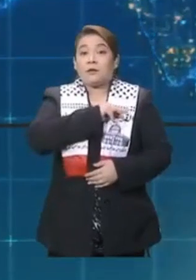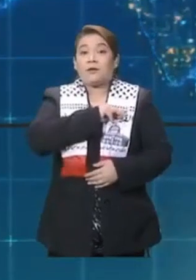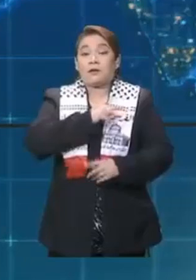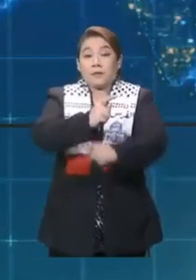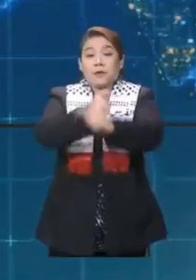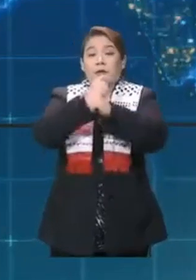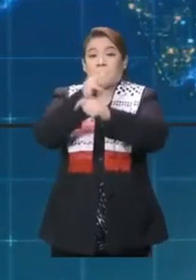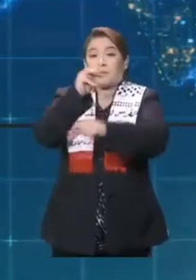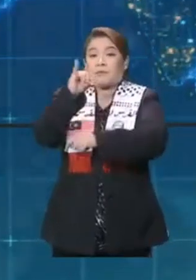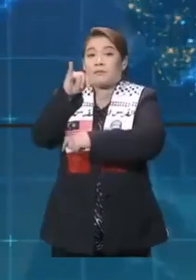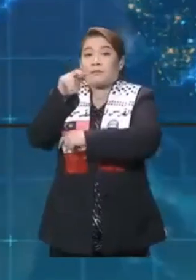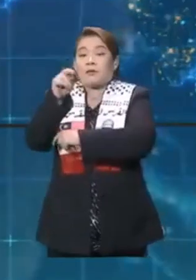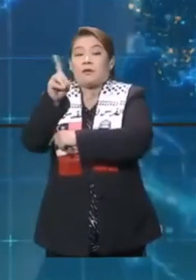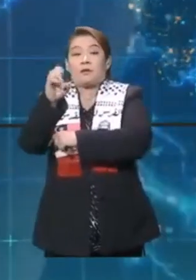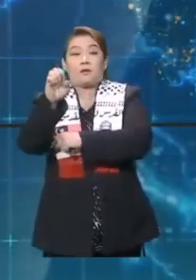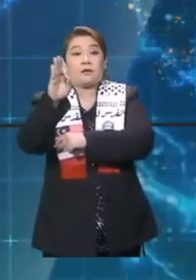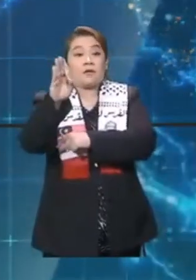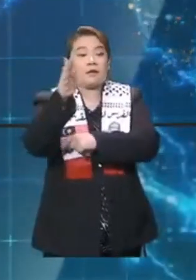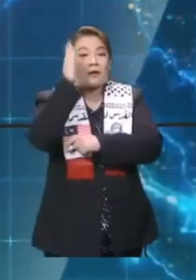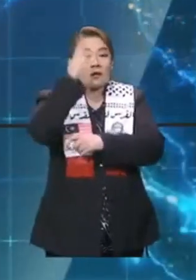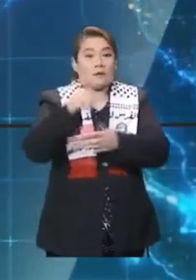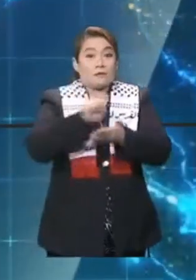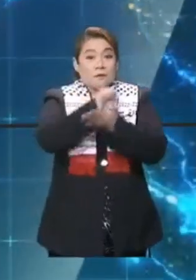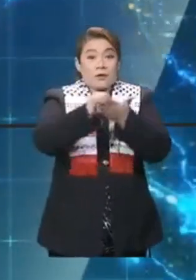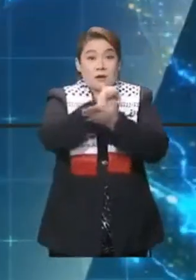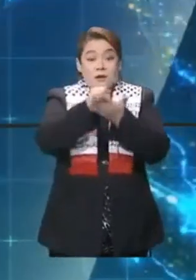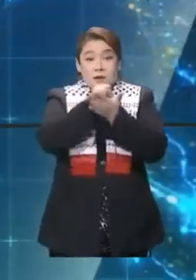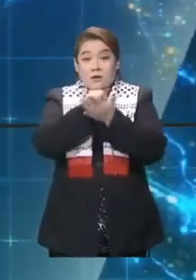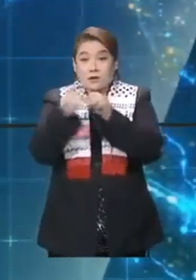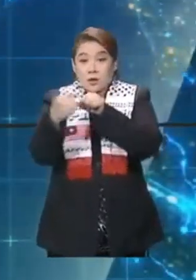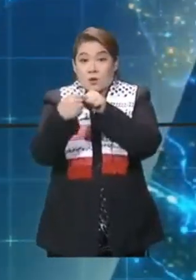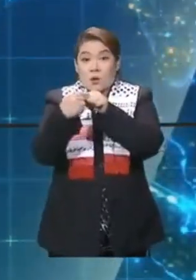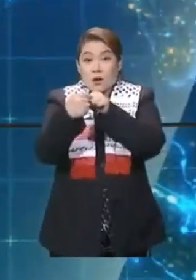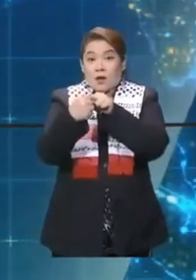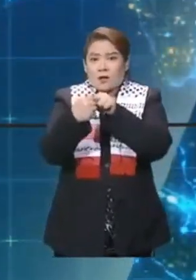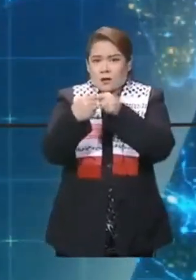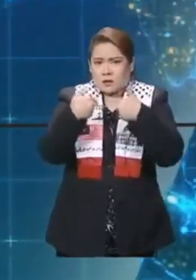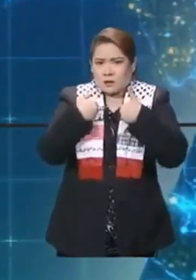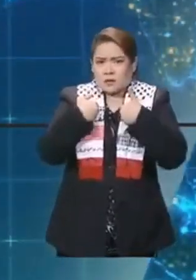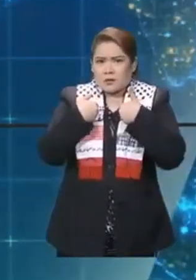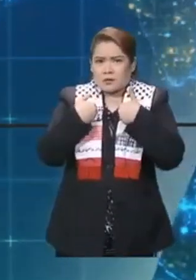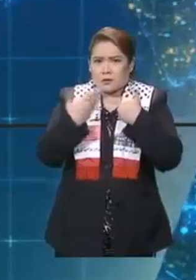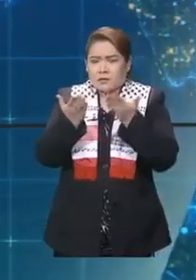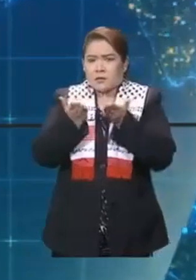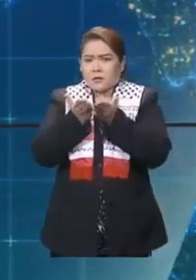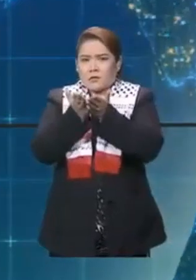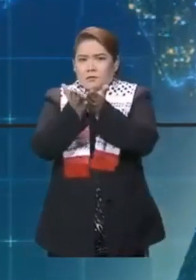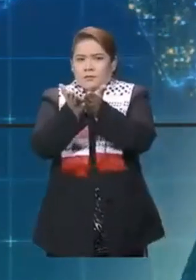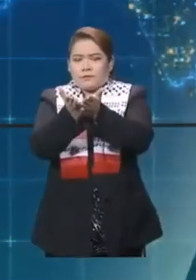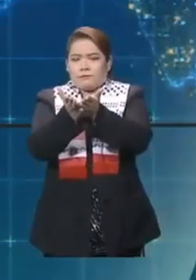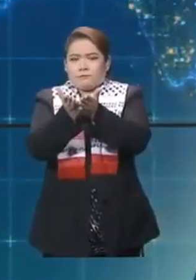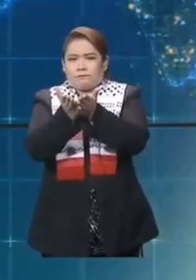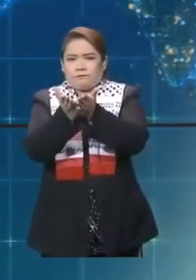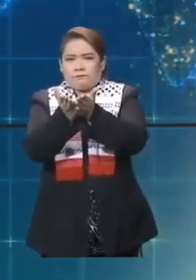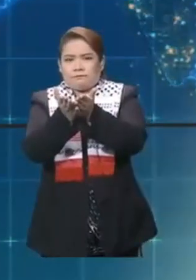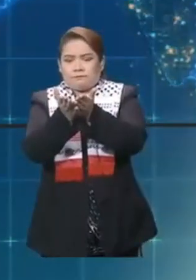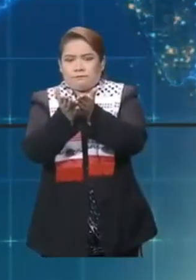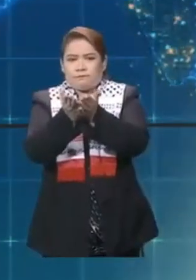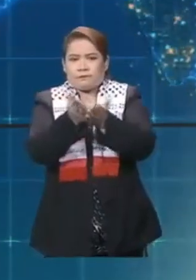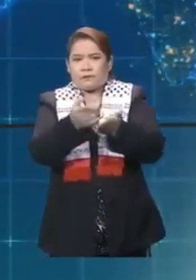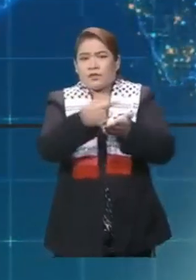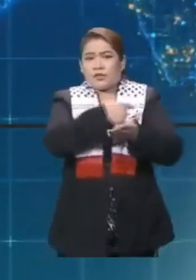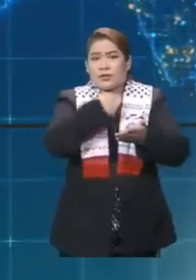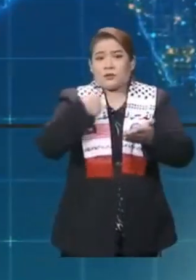Kementerian Pertahanan MINDEF akan menyiasat dawaan kehadiran kapal pengawal pantai China CCG di Laut China Selatan, khususnya